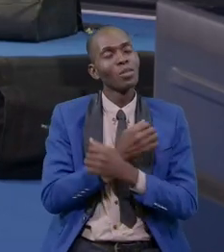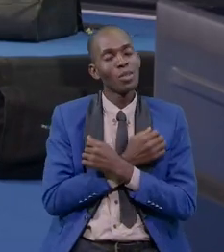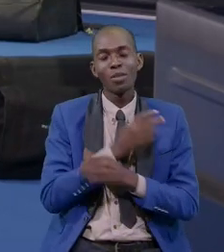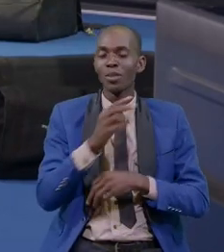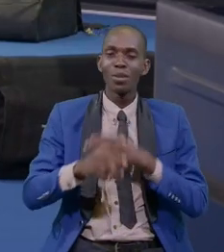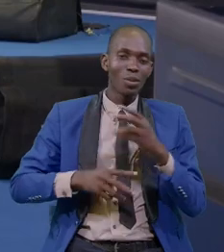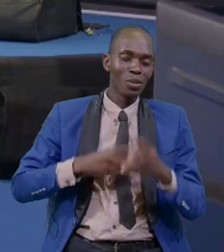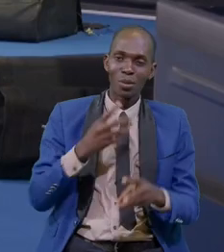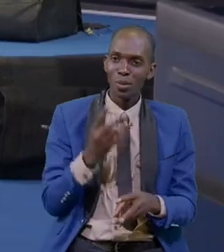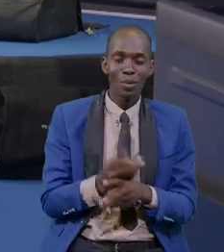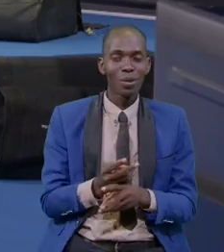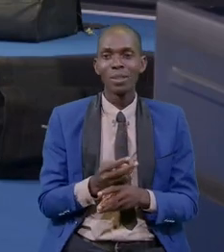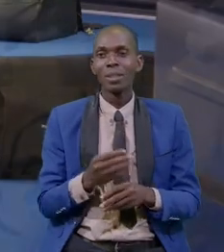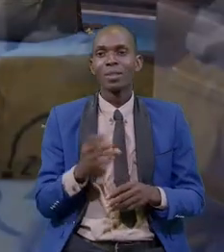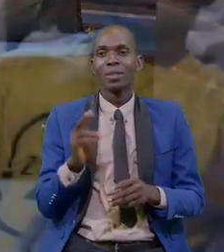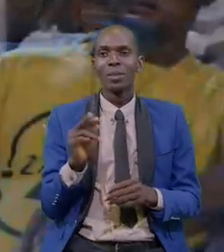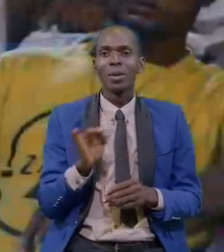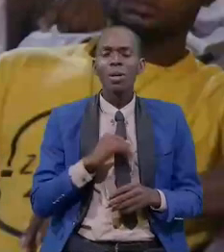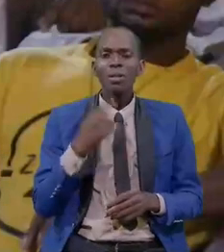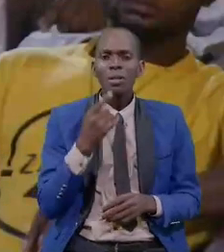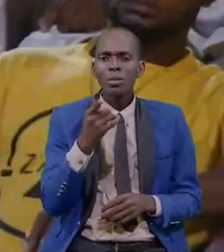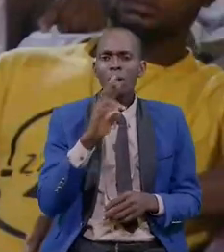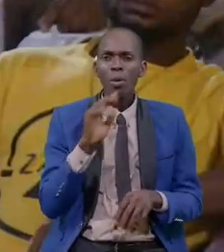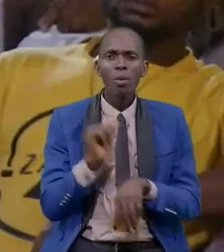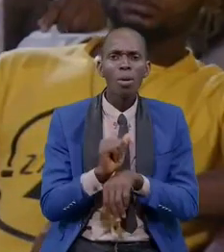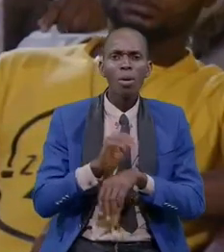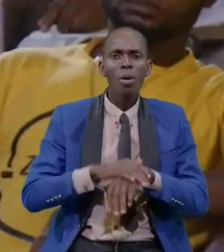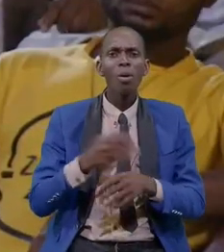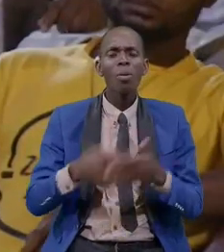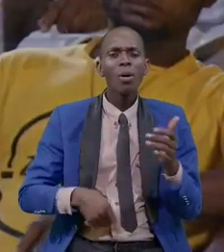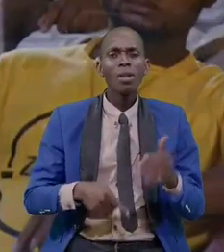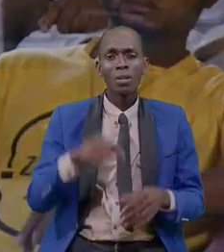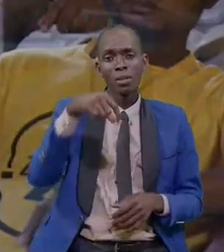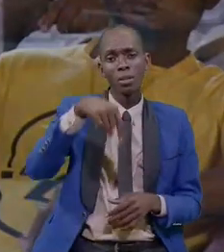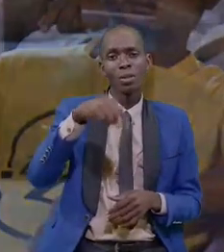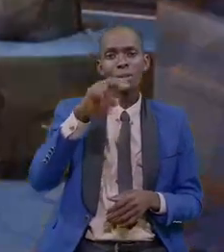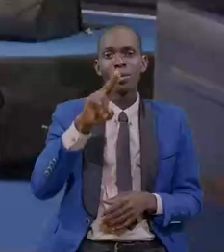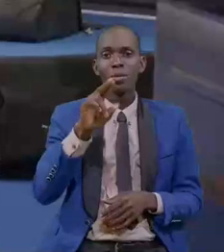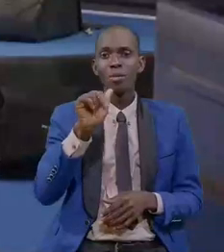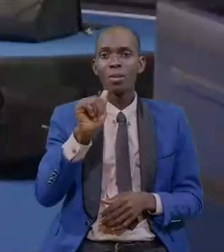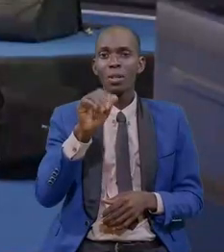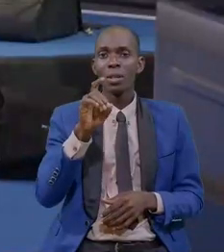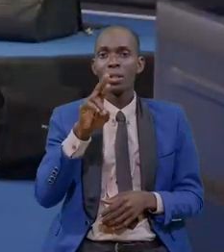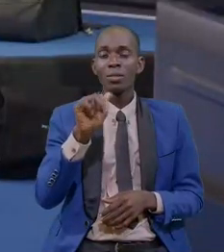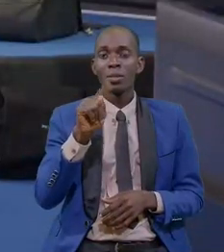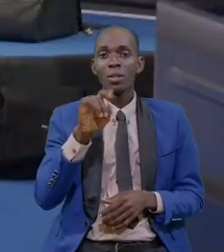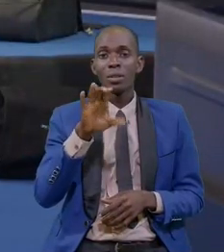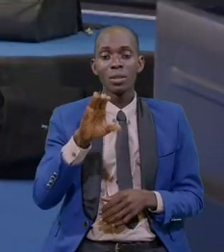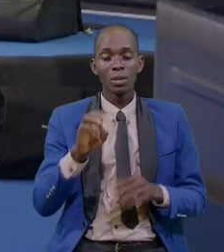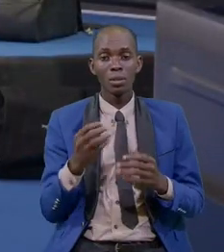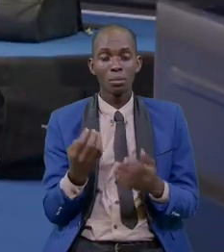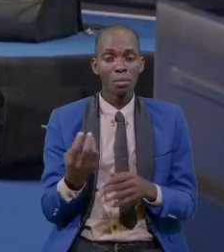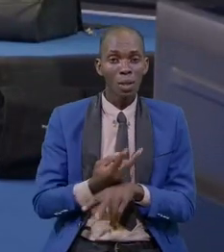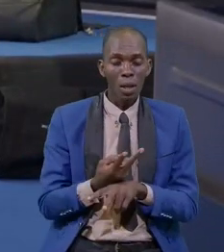Non, je ne suis pas là pour le dire. Je vais dire seulement, qu'est-ce que vous allez dire? Nous allons parler de la topographie, nous allons parler de ceci, parler